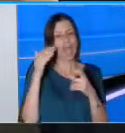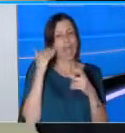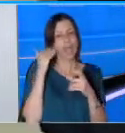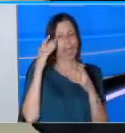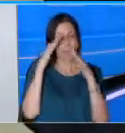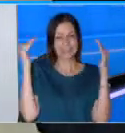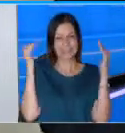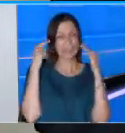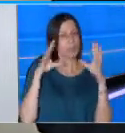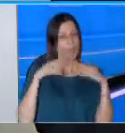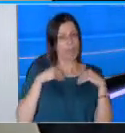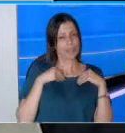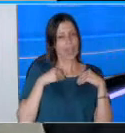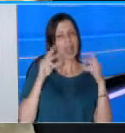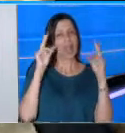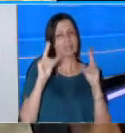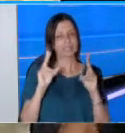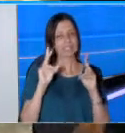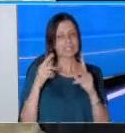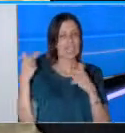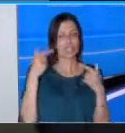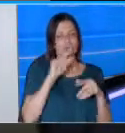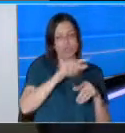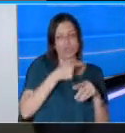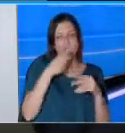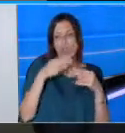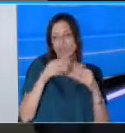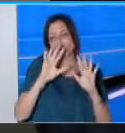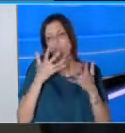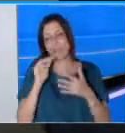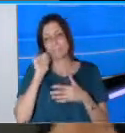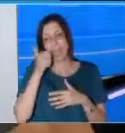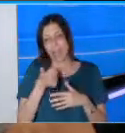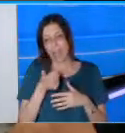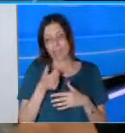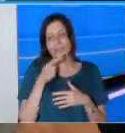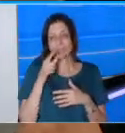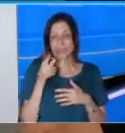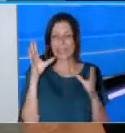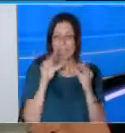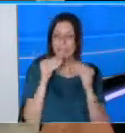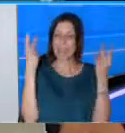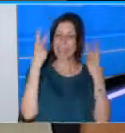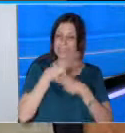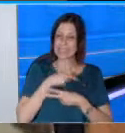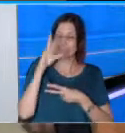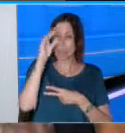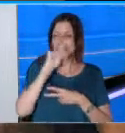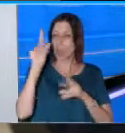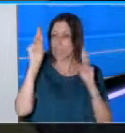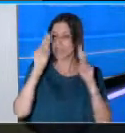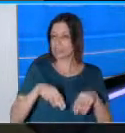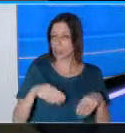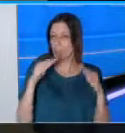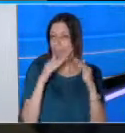להפסיק את האש כנראה כבר בשעות הקרובות, כנראה מחר, וזה עם הסכם שבו הבנים לא יחזרו